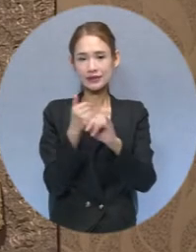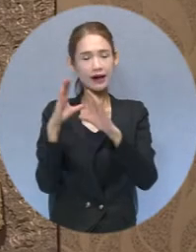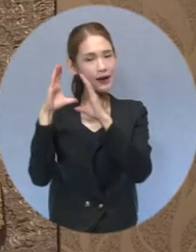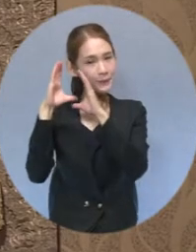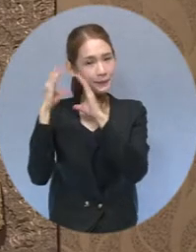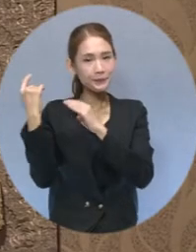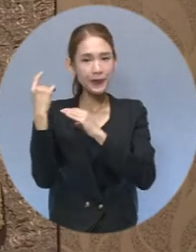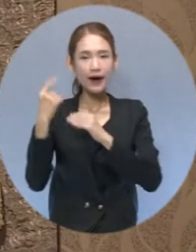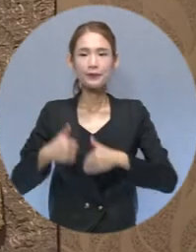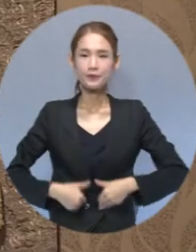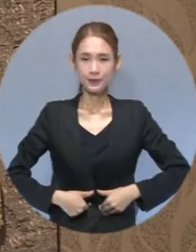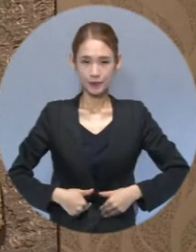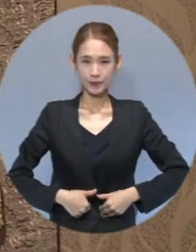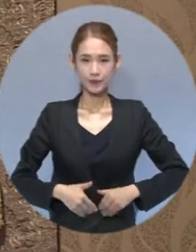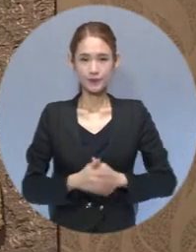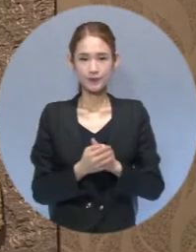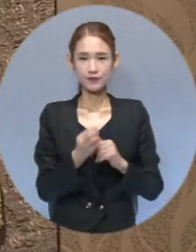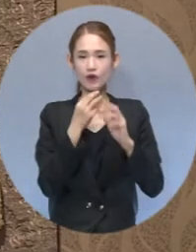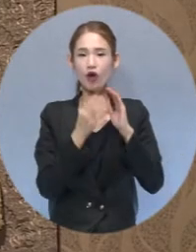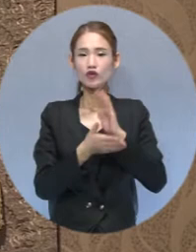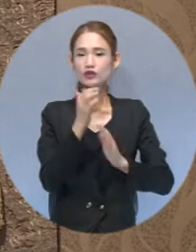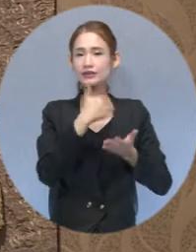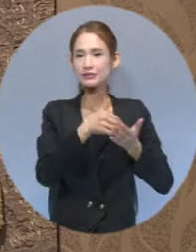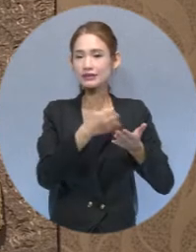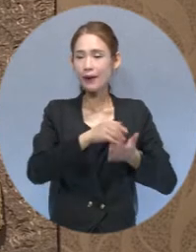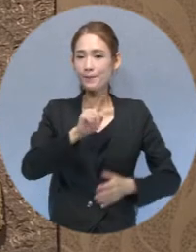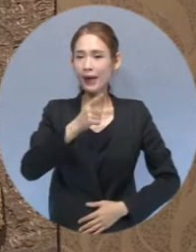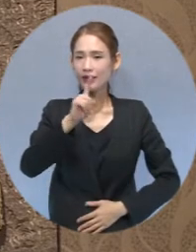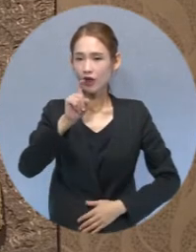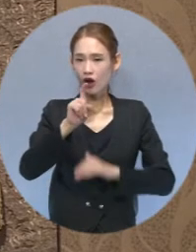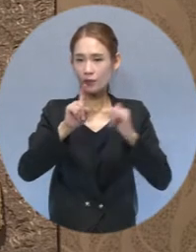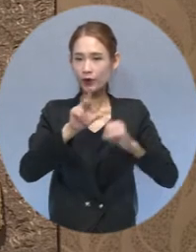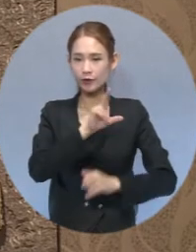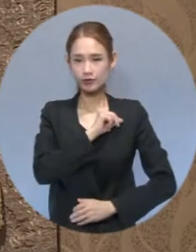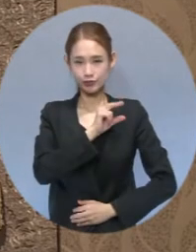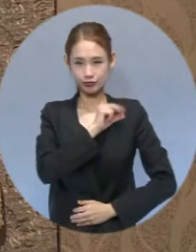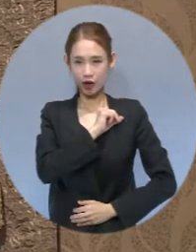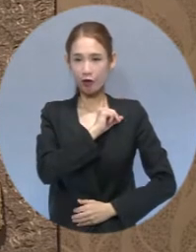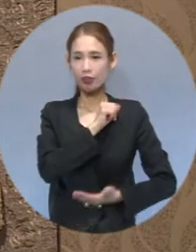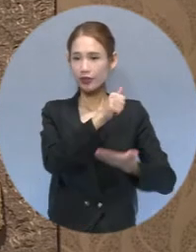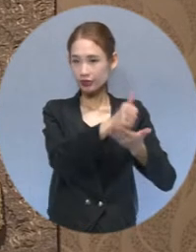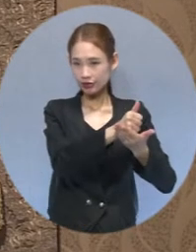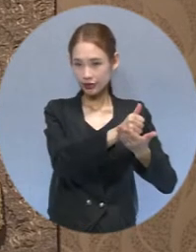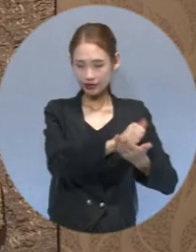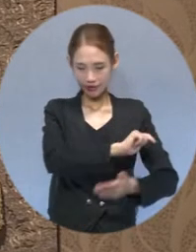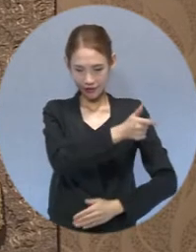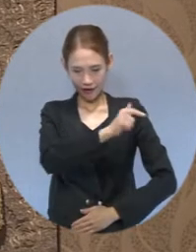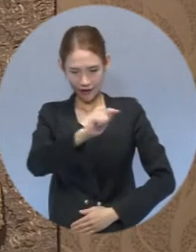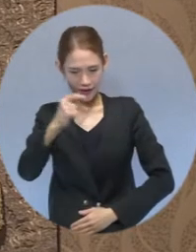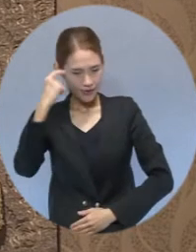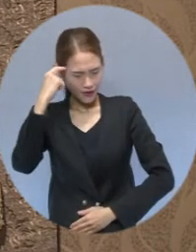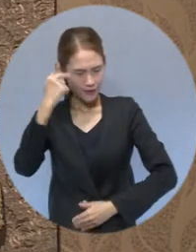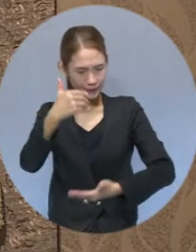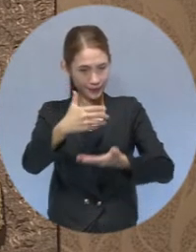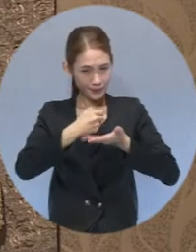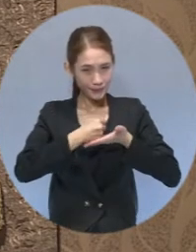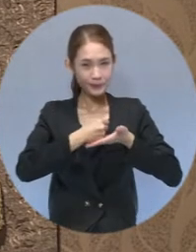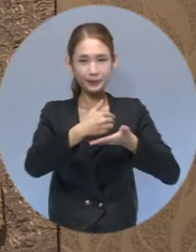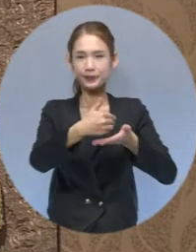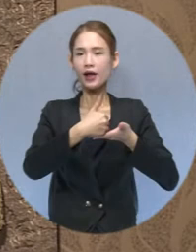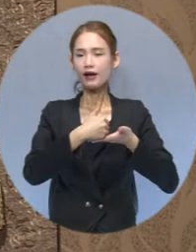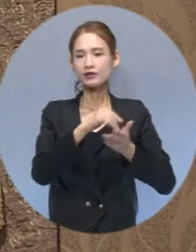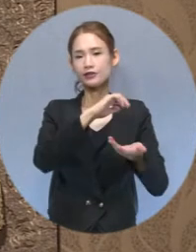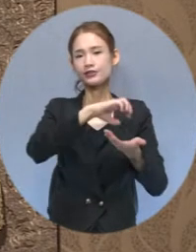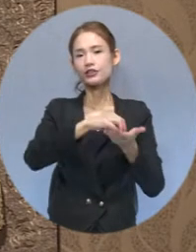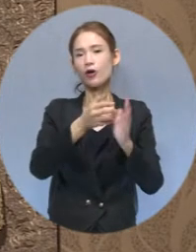돼요. 저희 서울시 지금 110명의 의원들의 다양한 의견들을 다 반영을 해서 적절하게 균형에